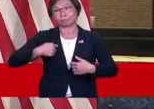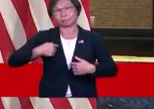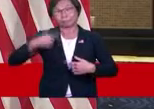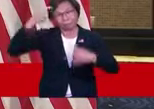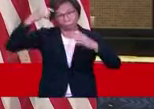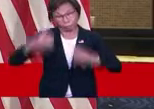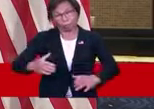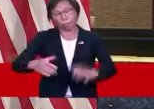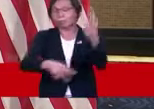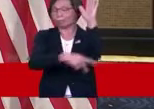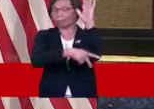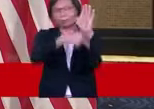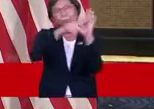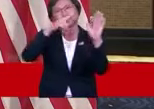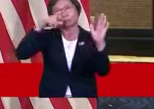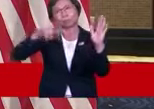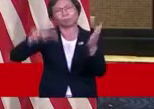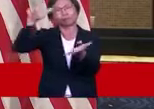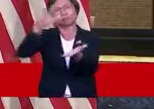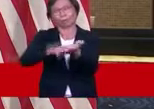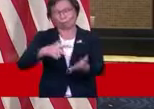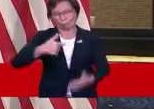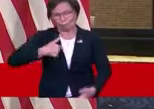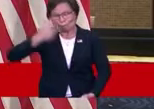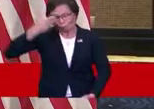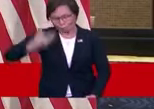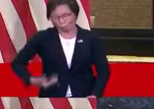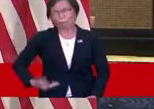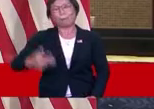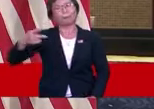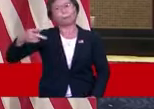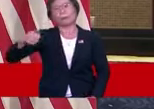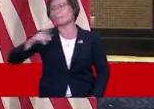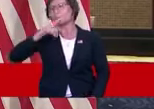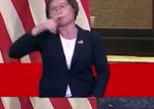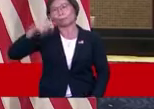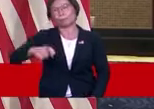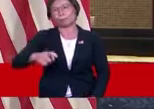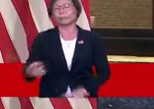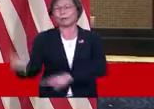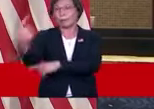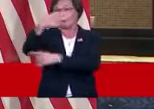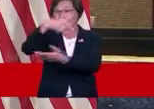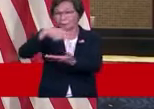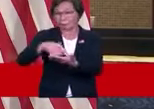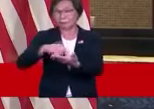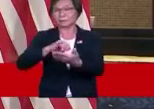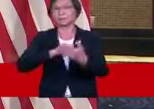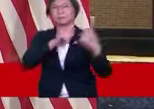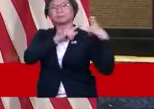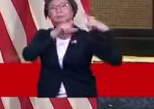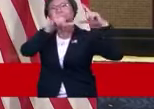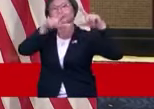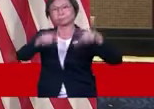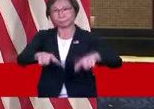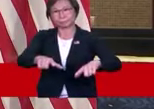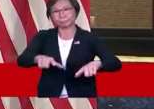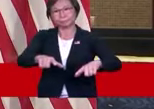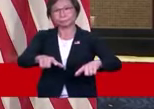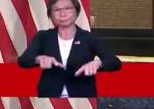di parlemen hai hai I make pedang ini saya meletakkan jabatan